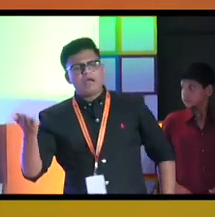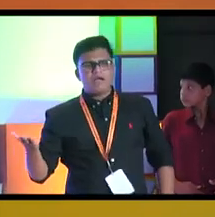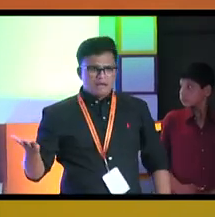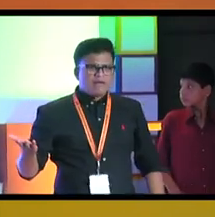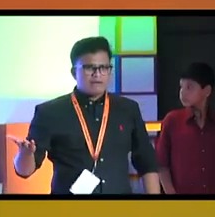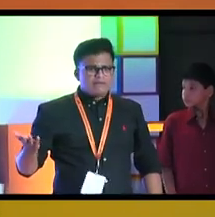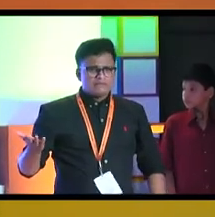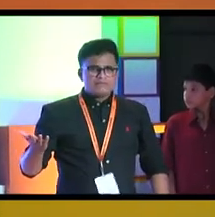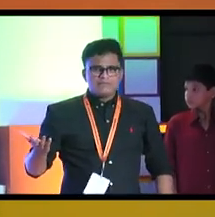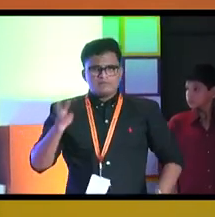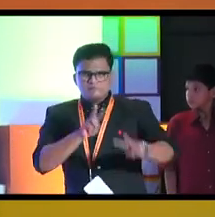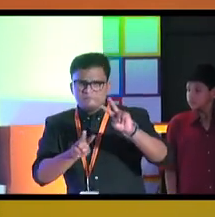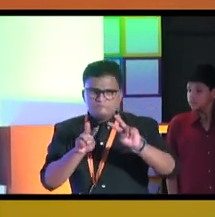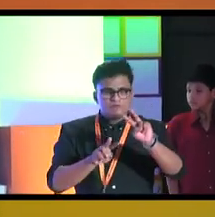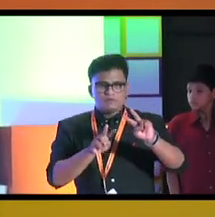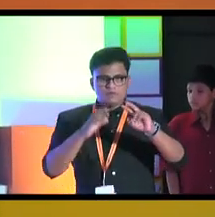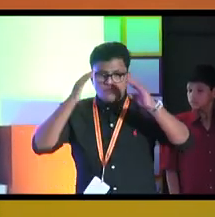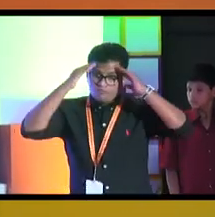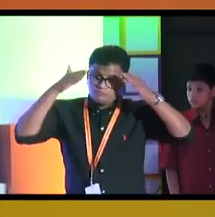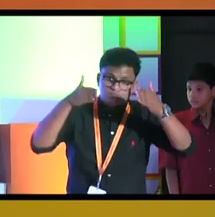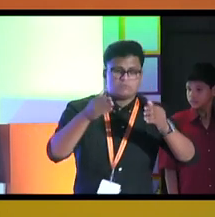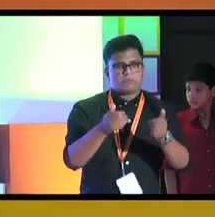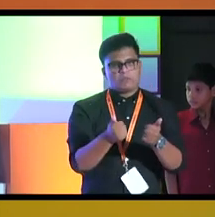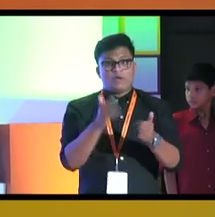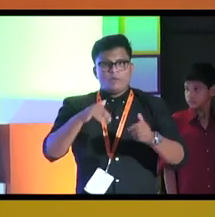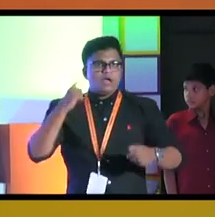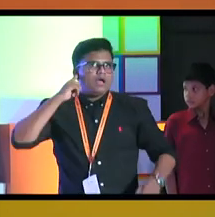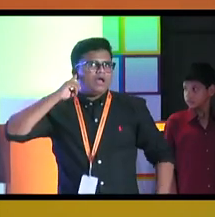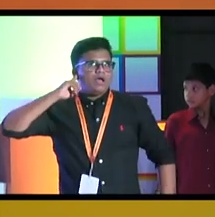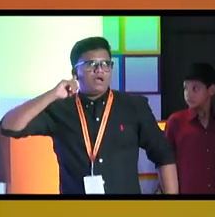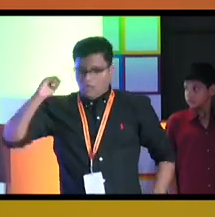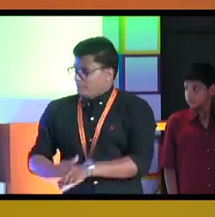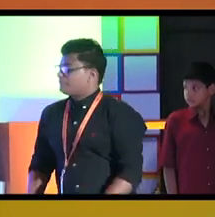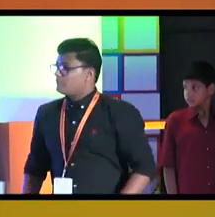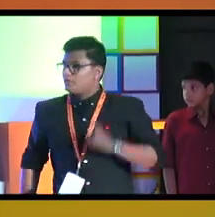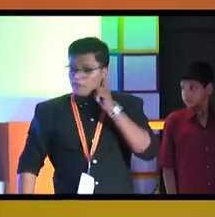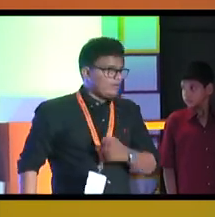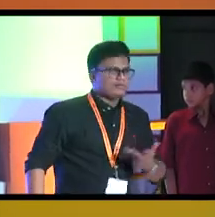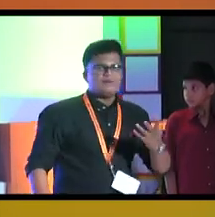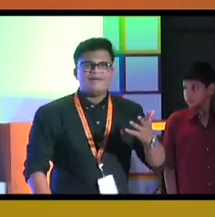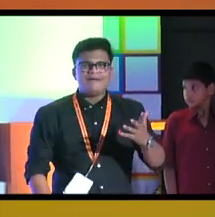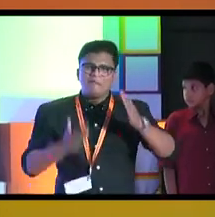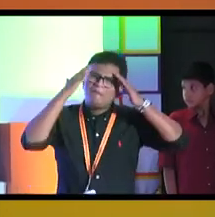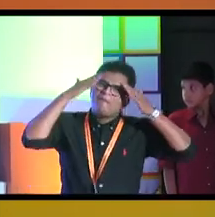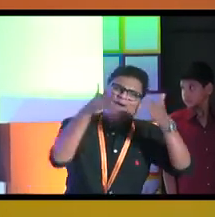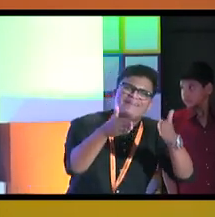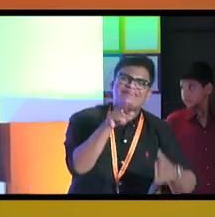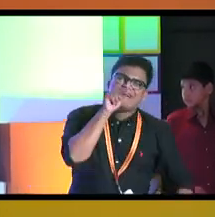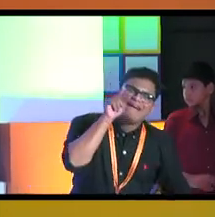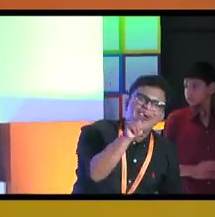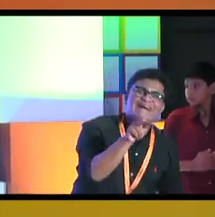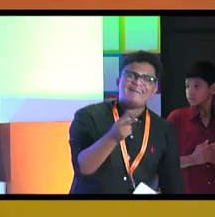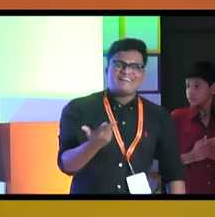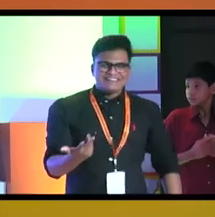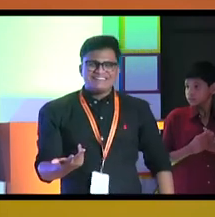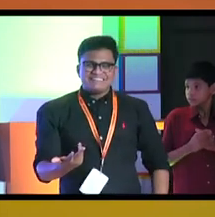दे आर वेरी इंट्यूटिव एंड कॉन्सेंट्रेशन, क्योंकि डिस्टर्ब तो हो ही नहीं रहे. नाउ द काइट, चील बहुत ऊपर से अपना शिकार